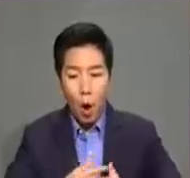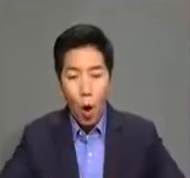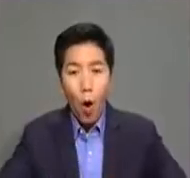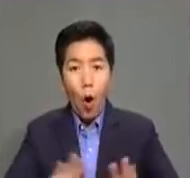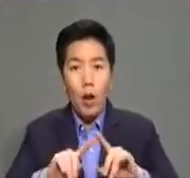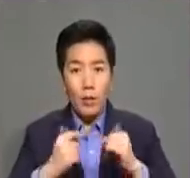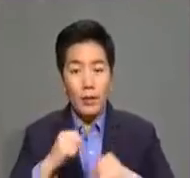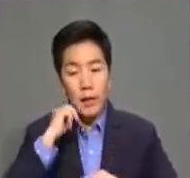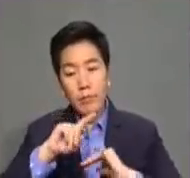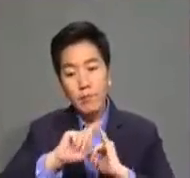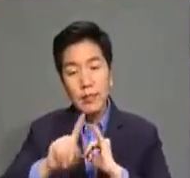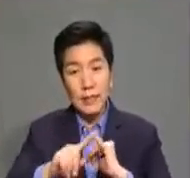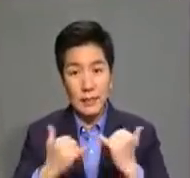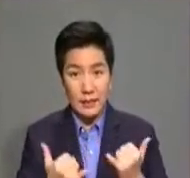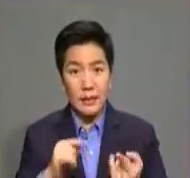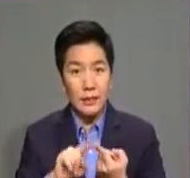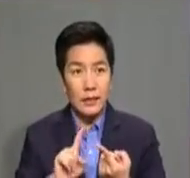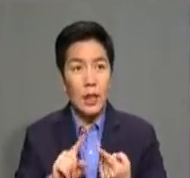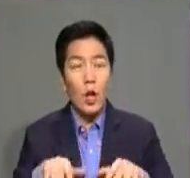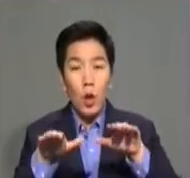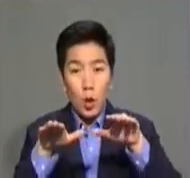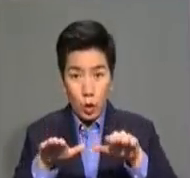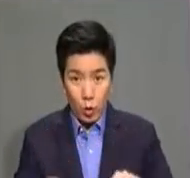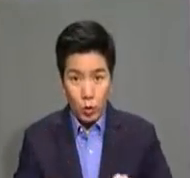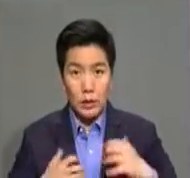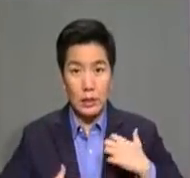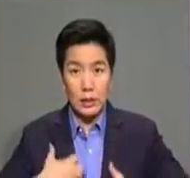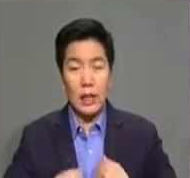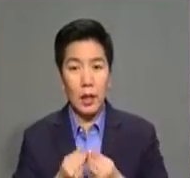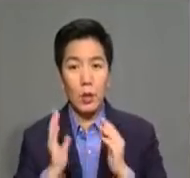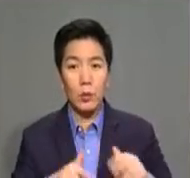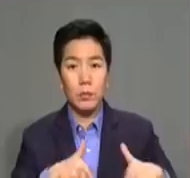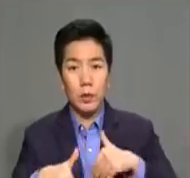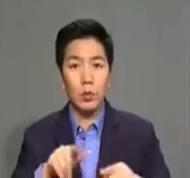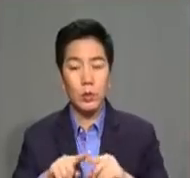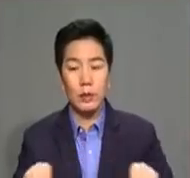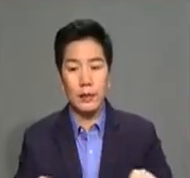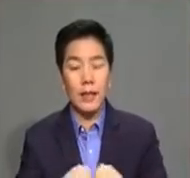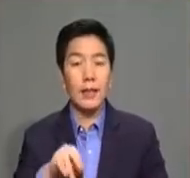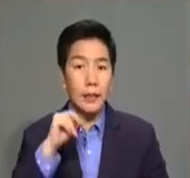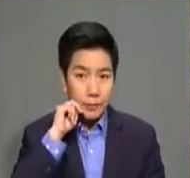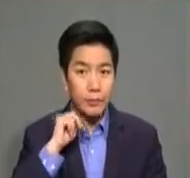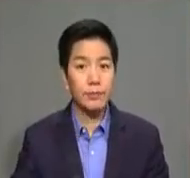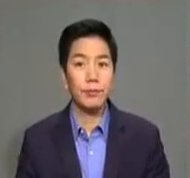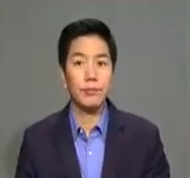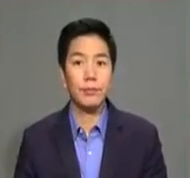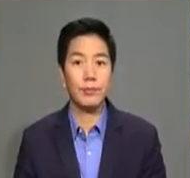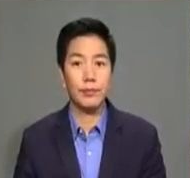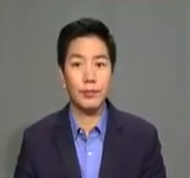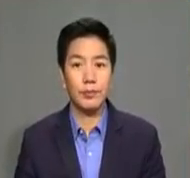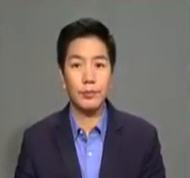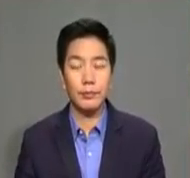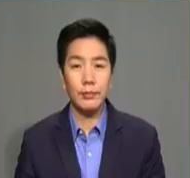ช่วงของปลายแม่น้ำนะคะเพื่อลดความเดือดร้อนให้กับประชาชนที่อยู่ริมตลิ่งค่ะ ครับ